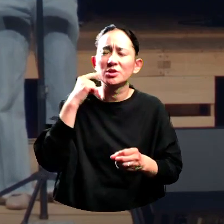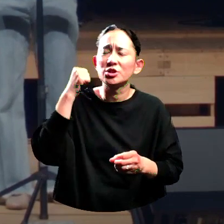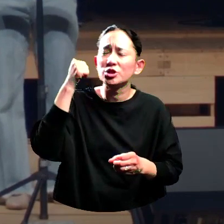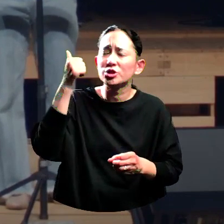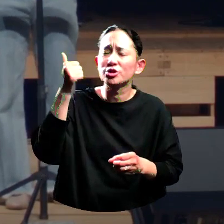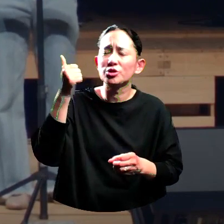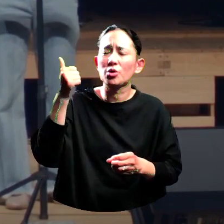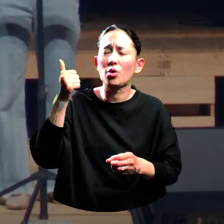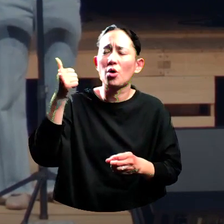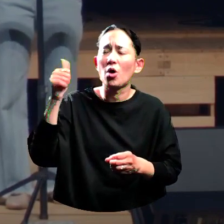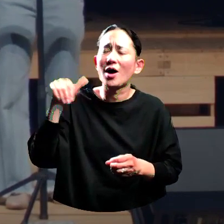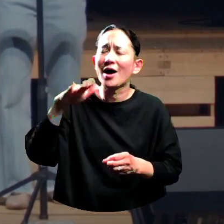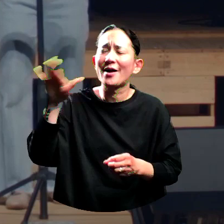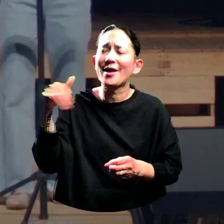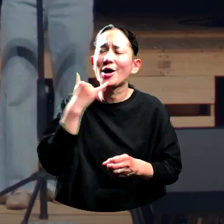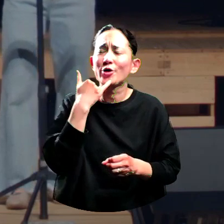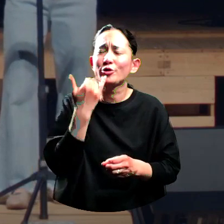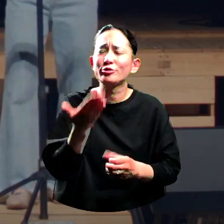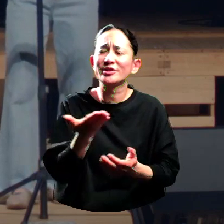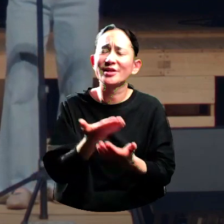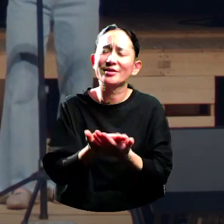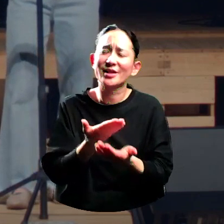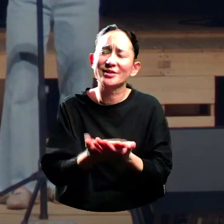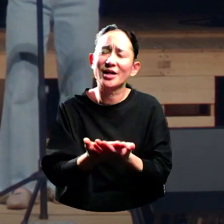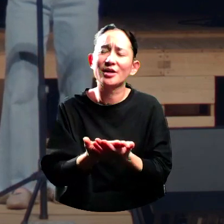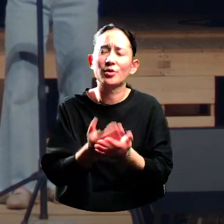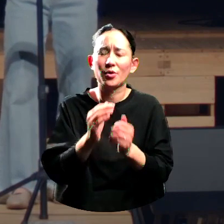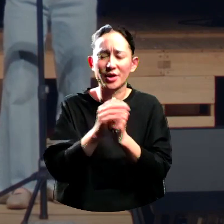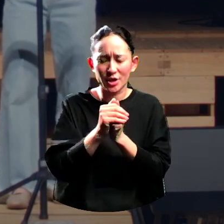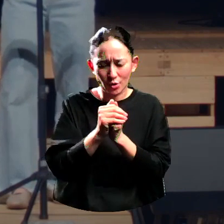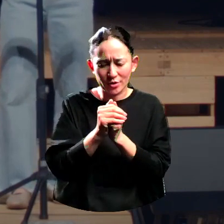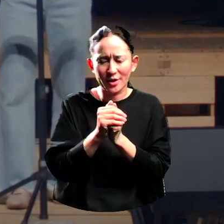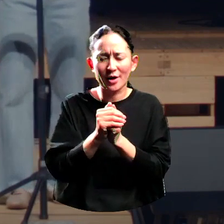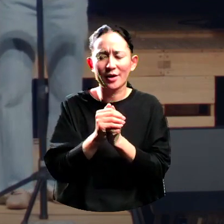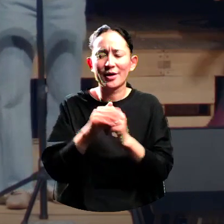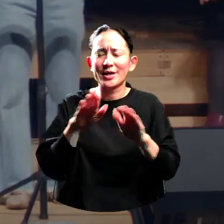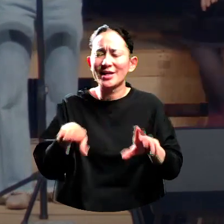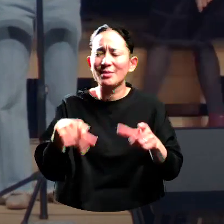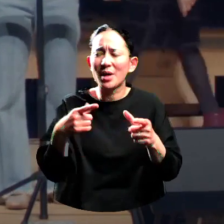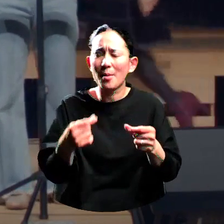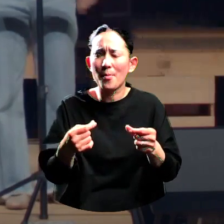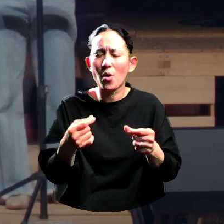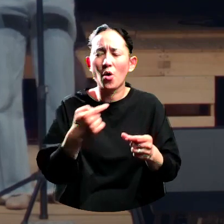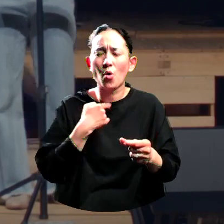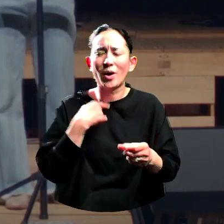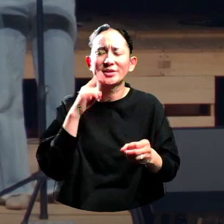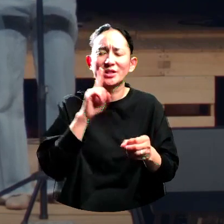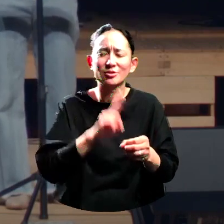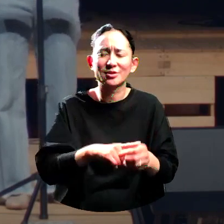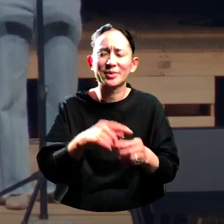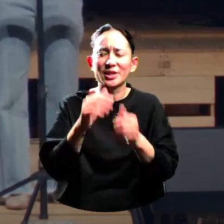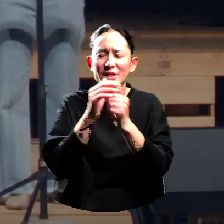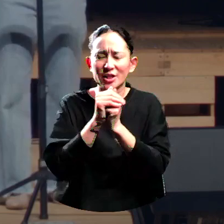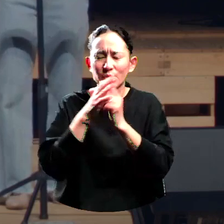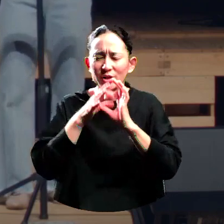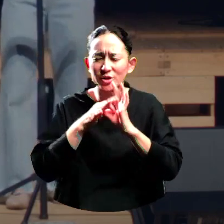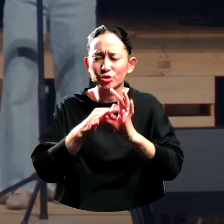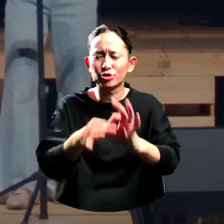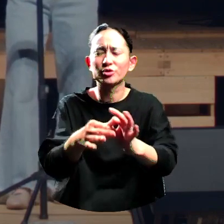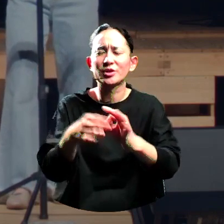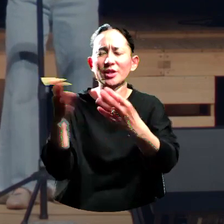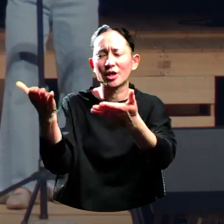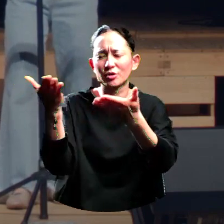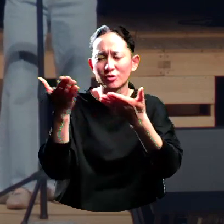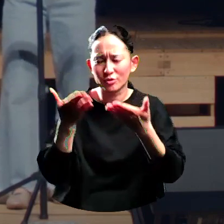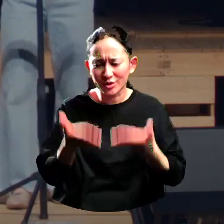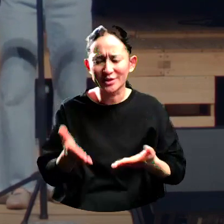と祈ってくださって、今も私のために祈り続けてくださって感謝します。 Jesus, thank